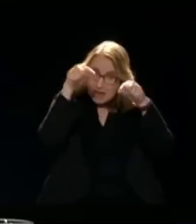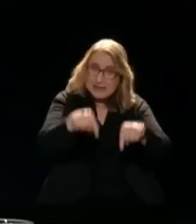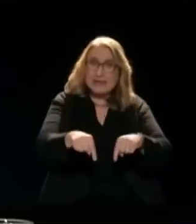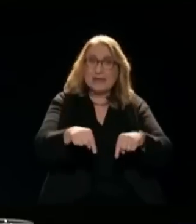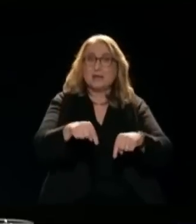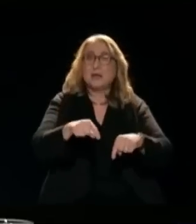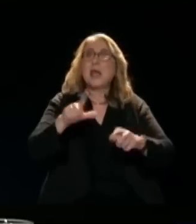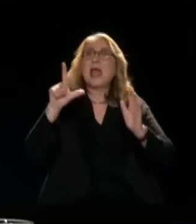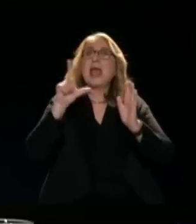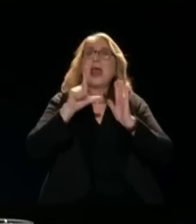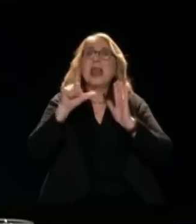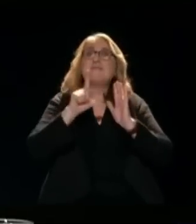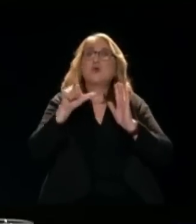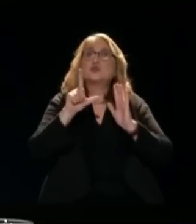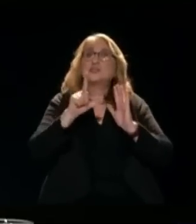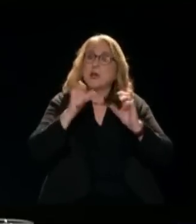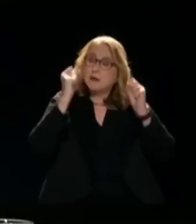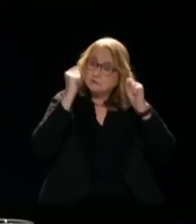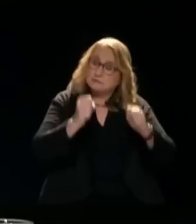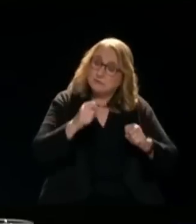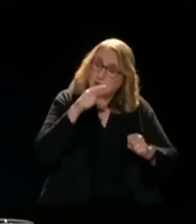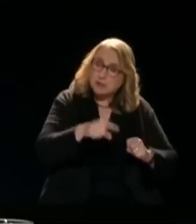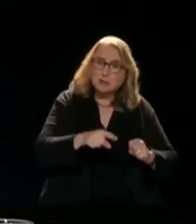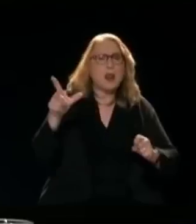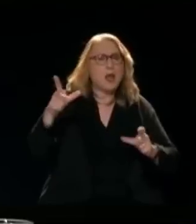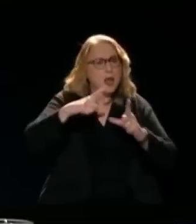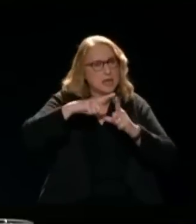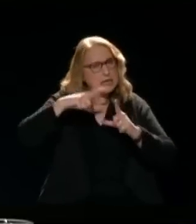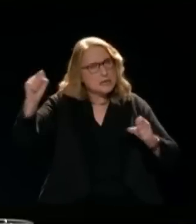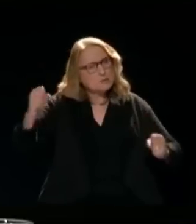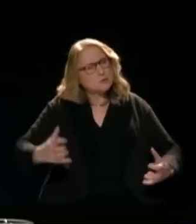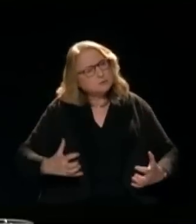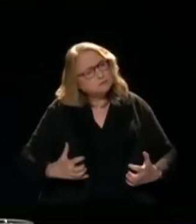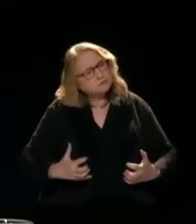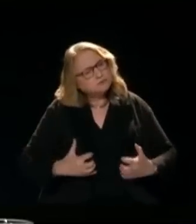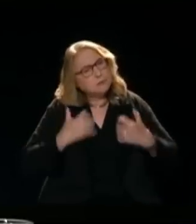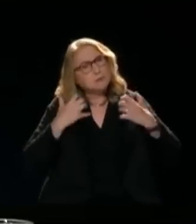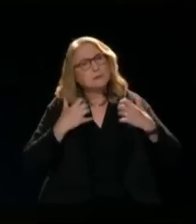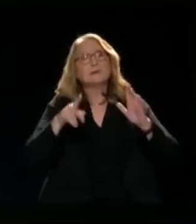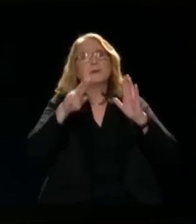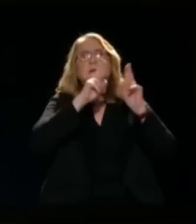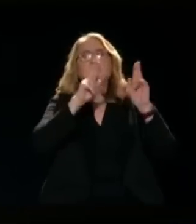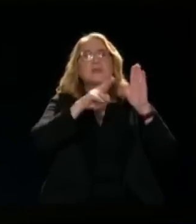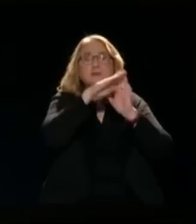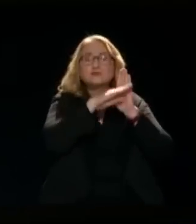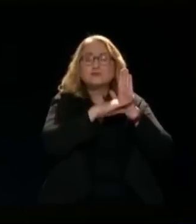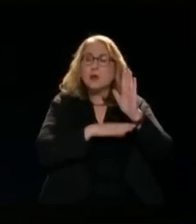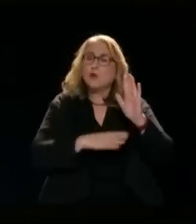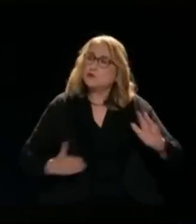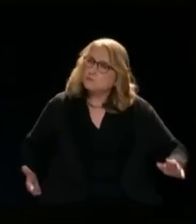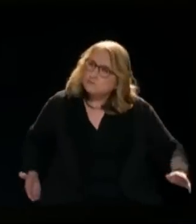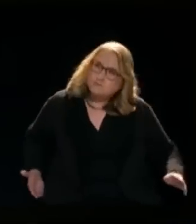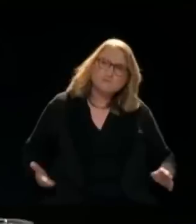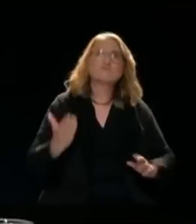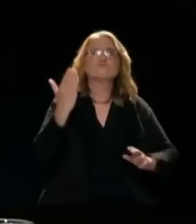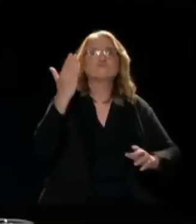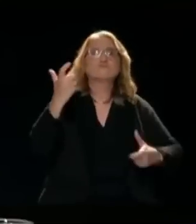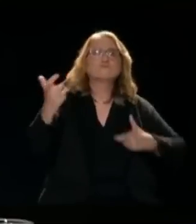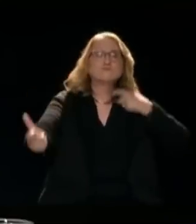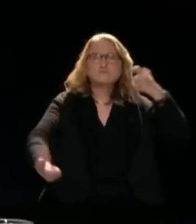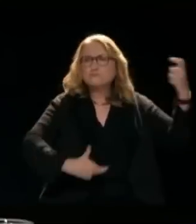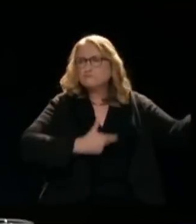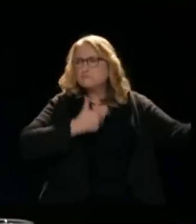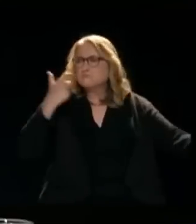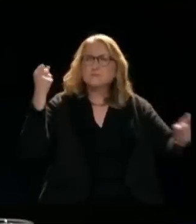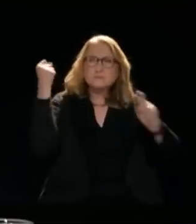στην πρωτεύουσα. Και το έκανε η Κύπρος. Δηλαδή, εφάρμοσε τους κανόνες της Τουρκίας της θάλασσας. Και μάλιστα με εξαιρετικά αποτελεσματικό τρόπο. Ούρλιαξε,